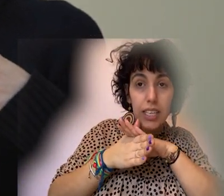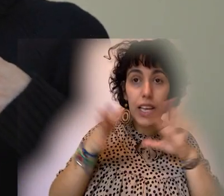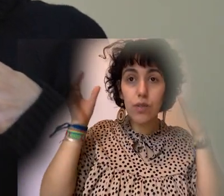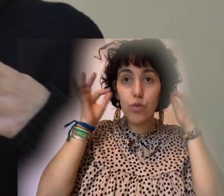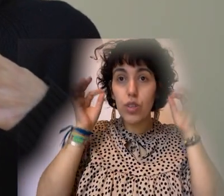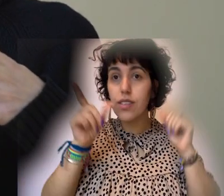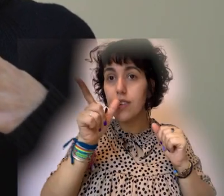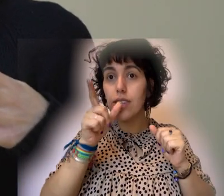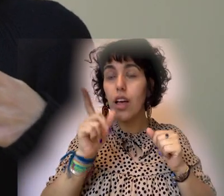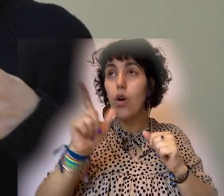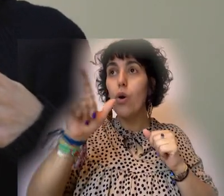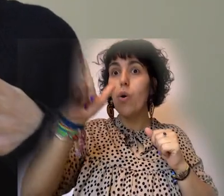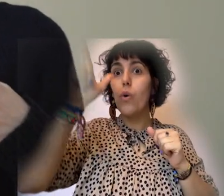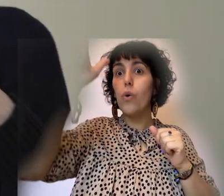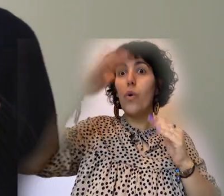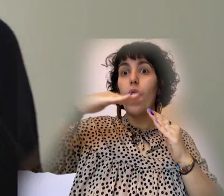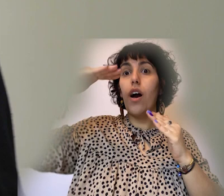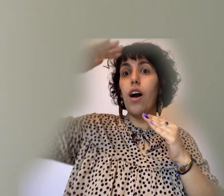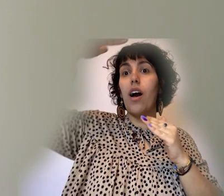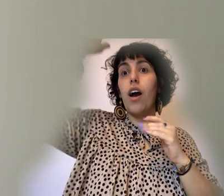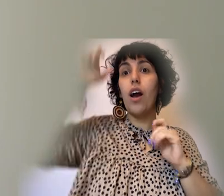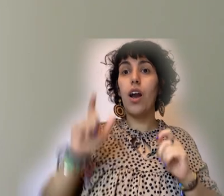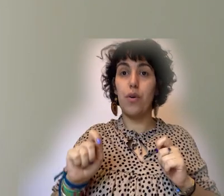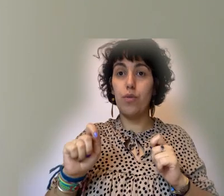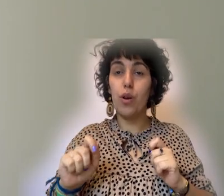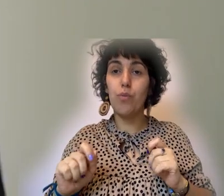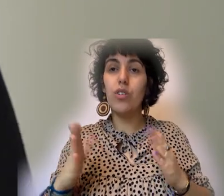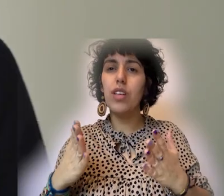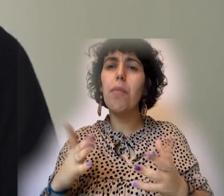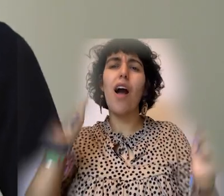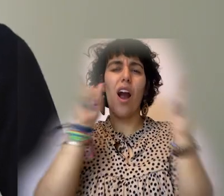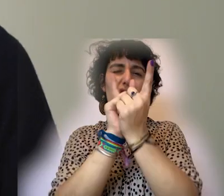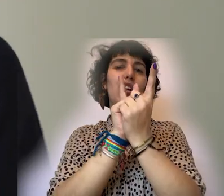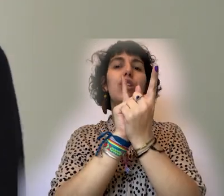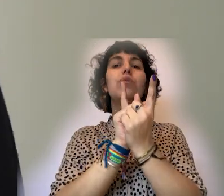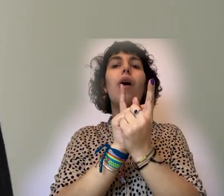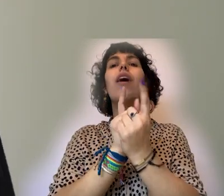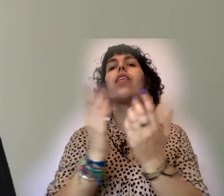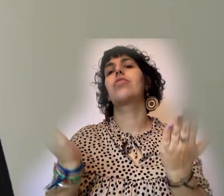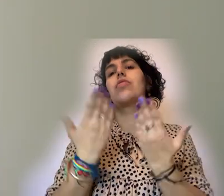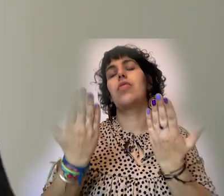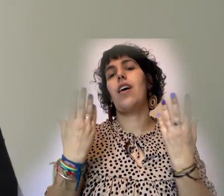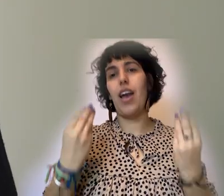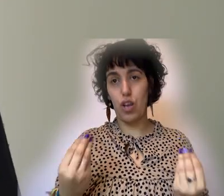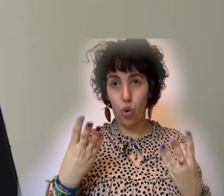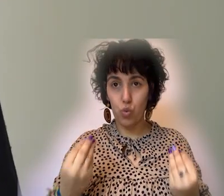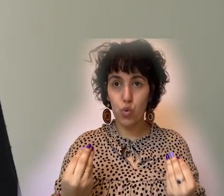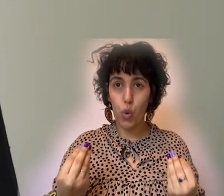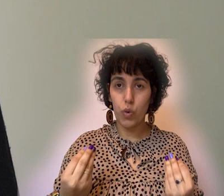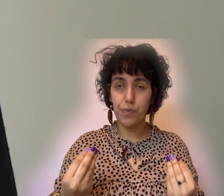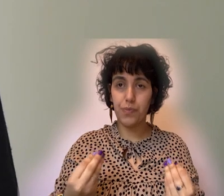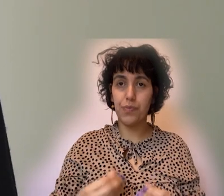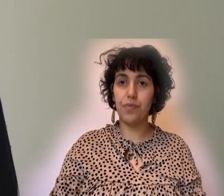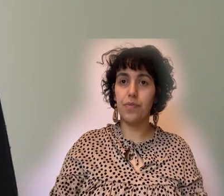biz o psikolojiye sokmasın korkumuzdan Biz uzaklaştırırsın ama bence yüzleşmek her zaman daha farklı oluyor çünkü Yüzleşme dediğimiz zaman Eylem